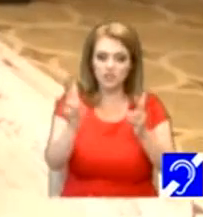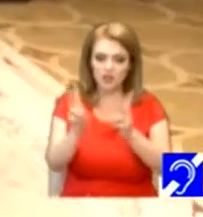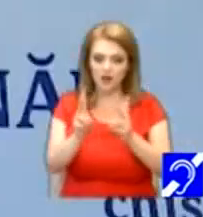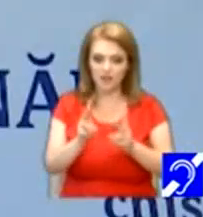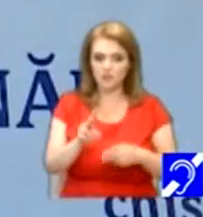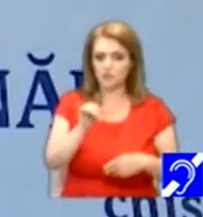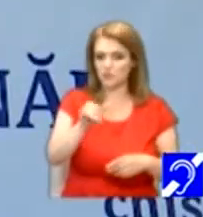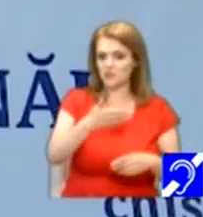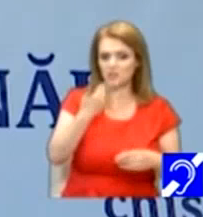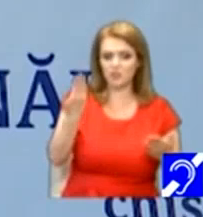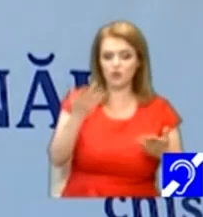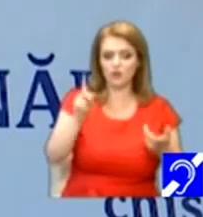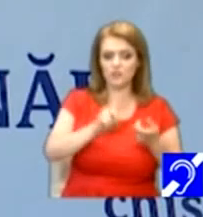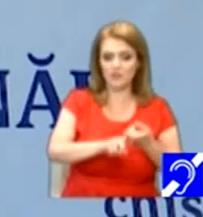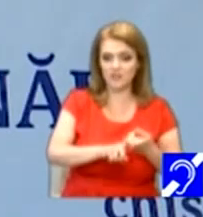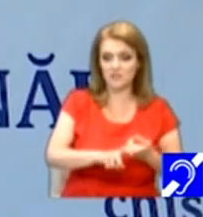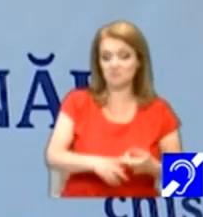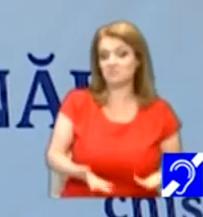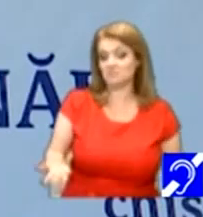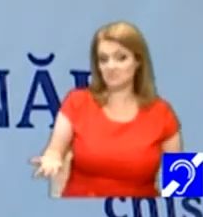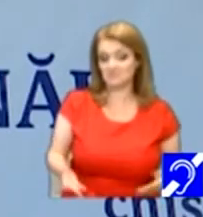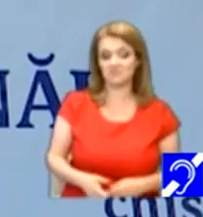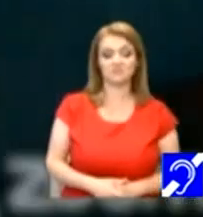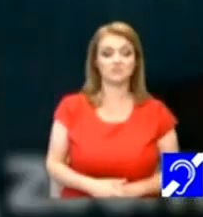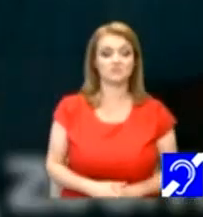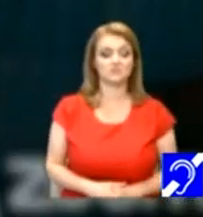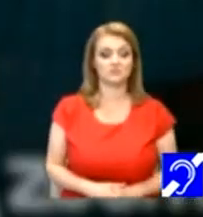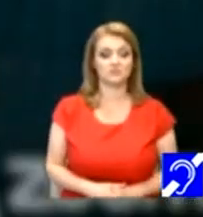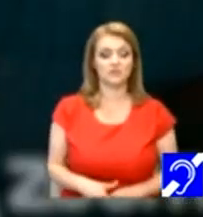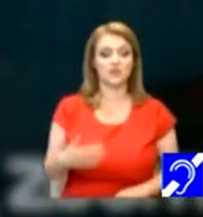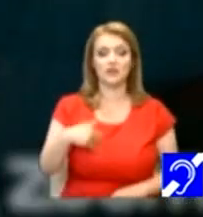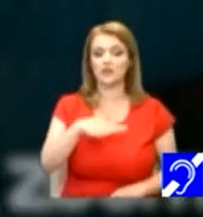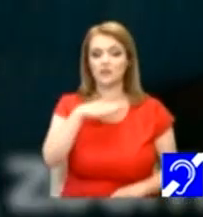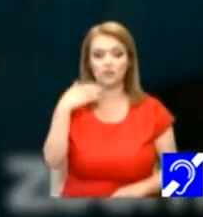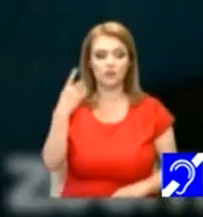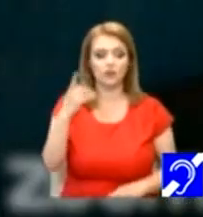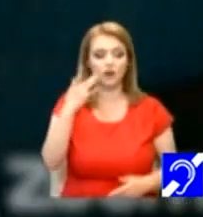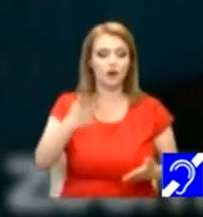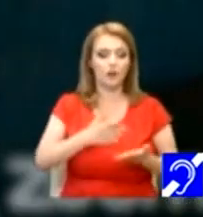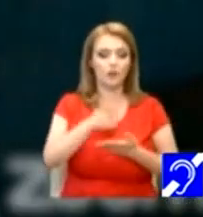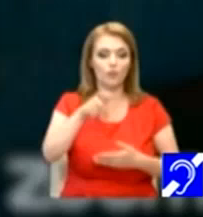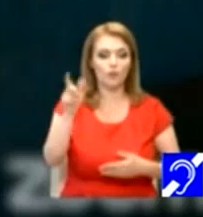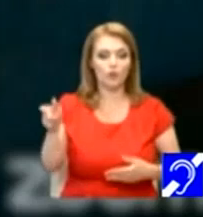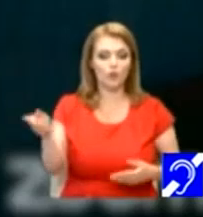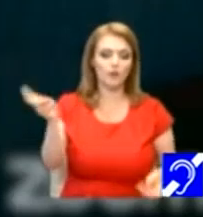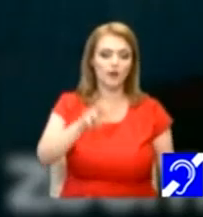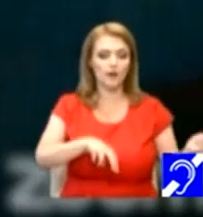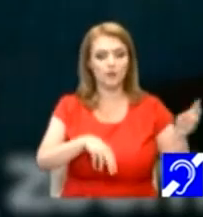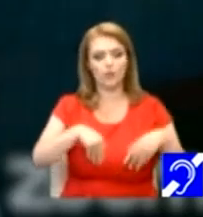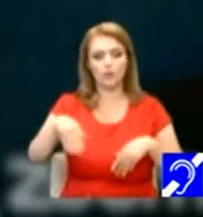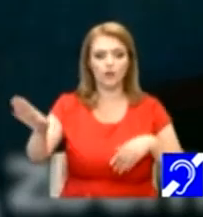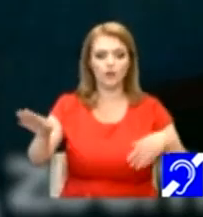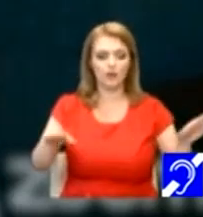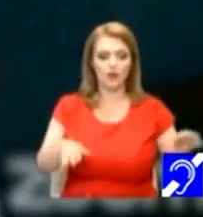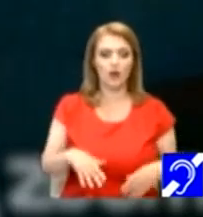prezentate drept reușitele PSRM. Acum însă s-a întors roata. Nu vreau ca politicienii să vină, să se ducă, iar noi